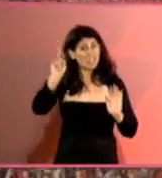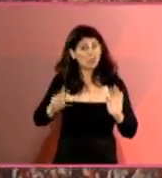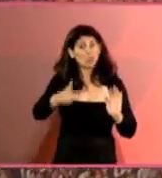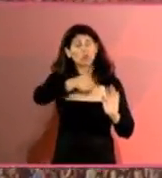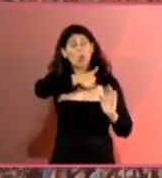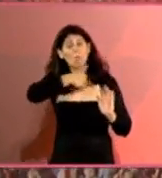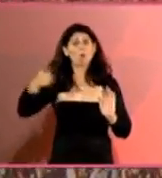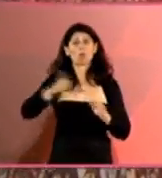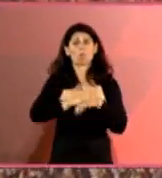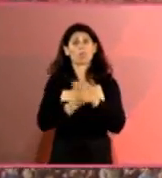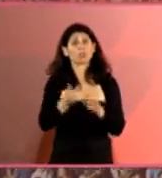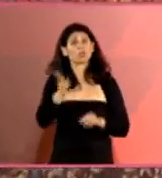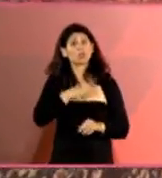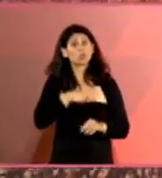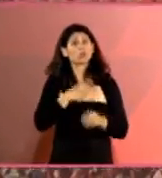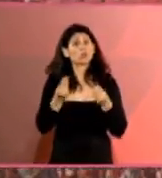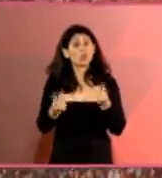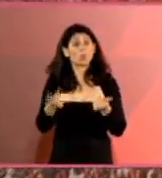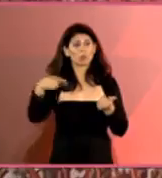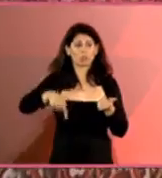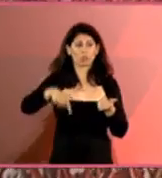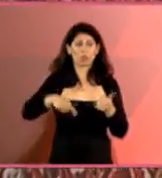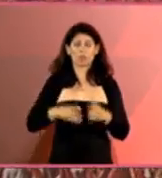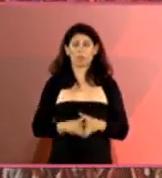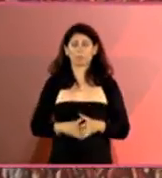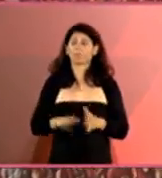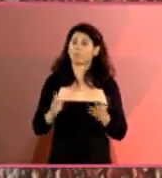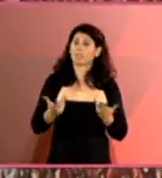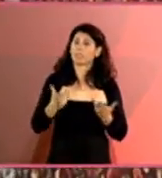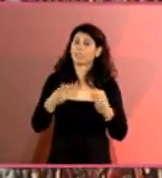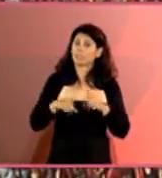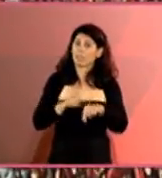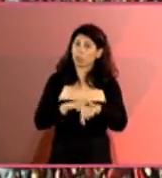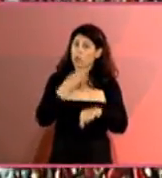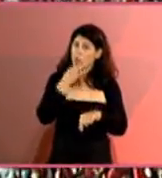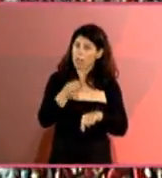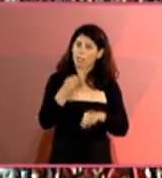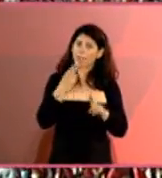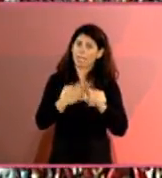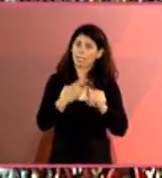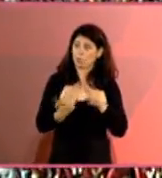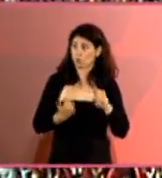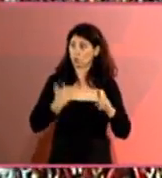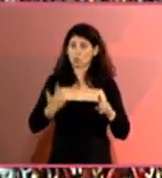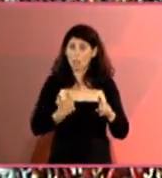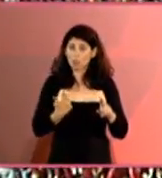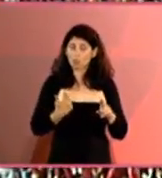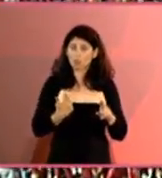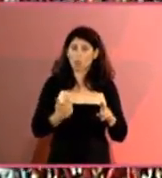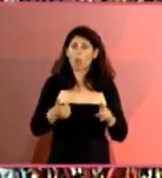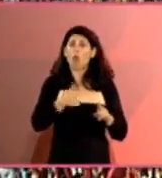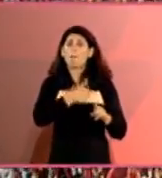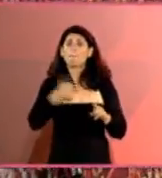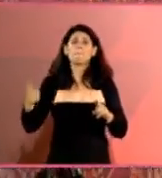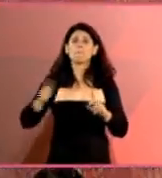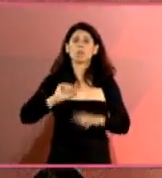που ενδιαφέρεται με το σωστό τρόπο για το παρόν. Γιατί ταυτόχρονα λέει και κυρίως στους νέους, μόνο με